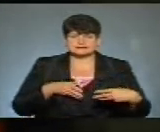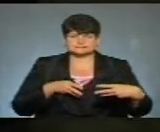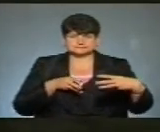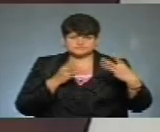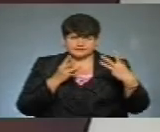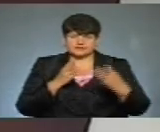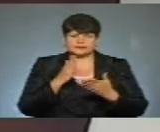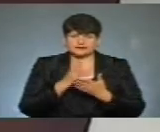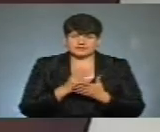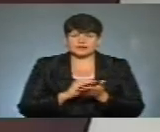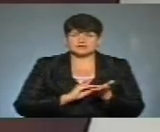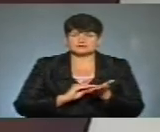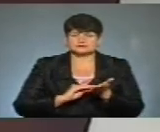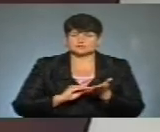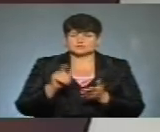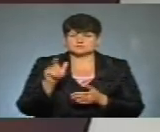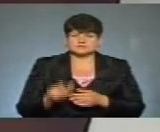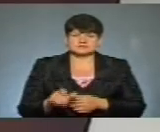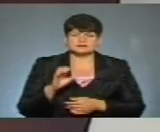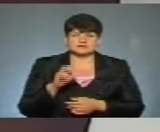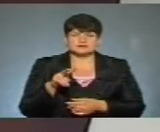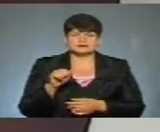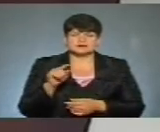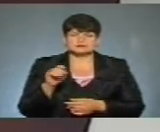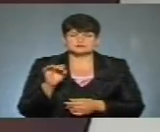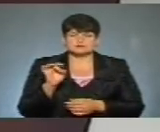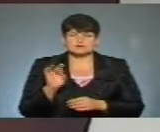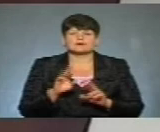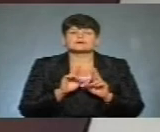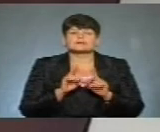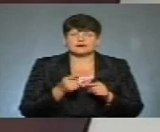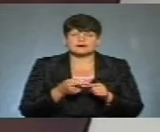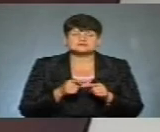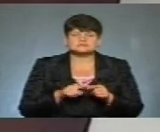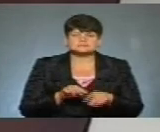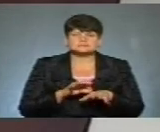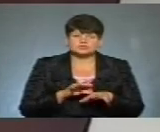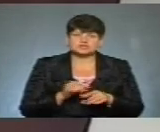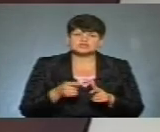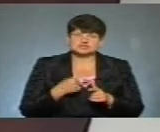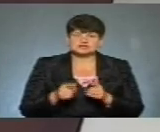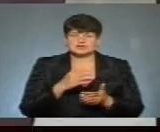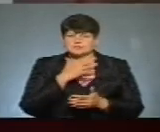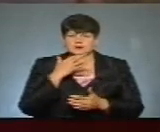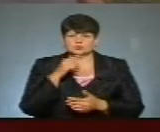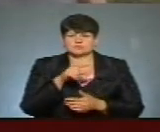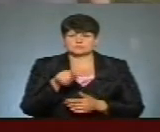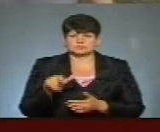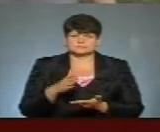зв'язку перебуває кореспондентка Світлана Лазорик. Світлано, розкажи, як все відбувається та чи багато там людей?